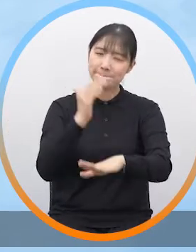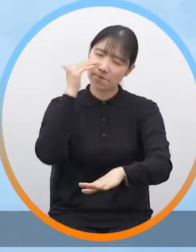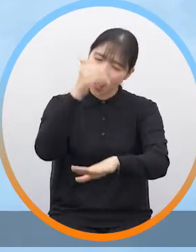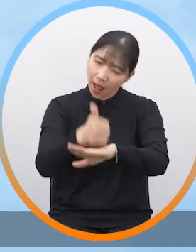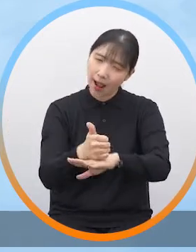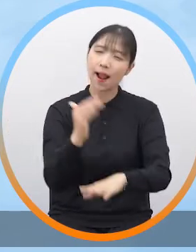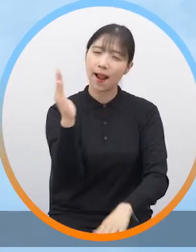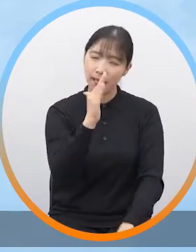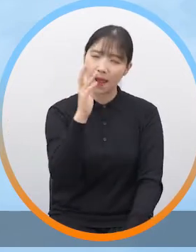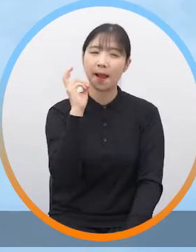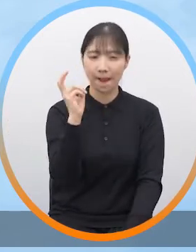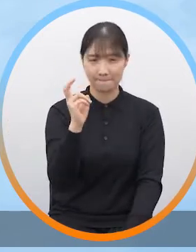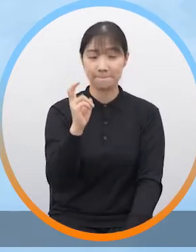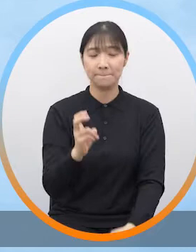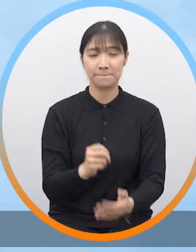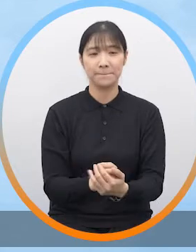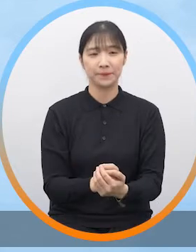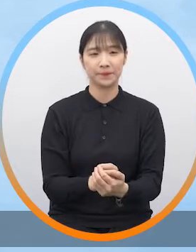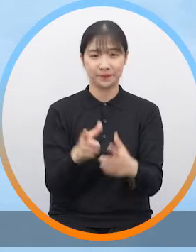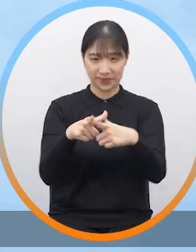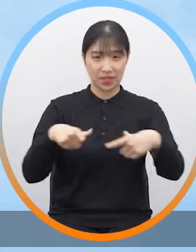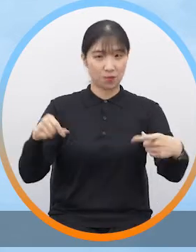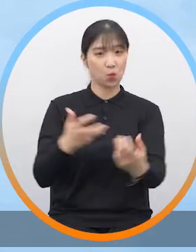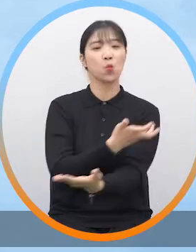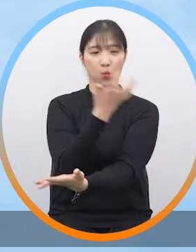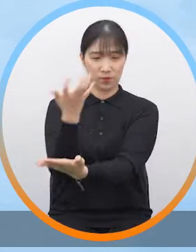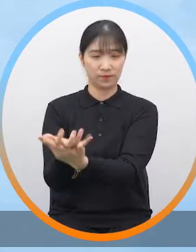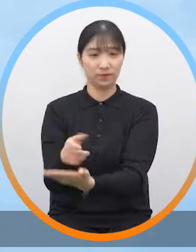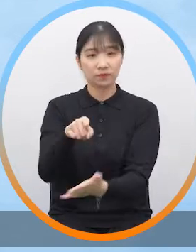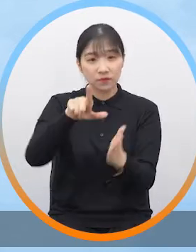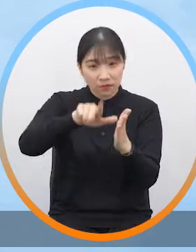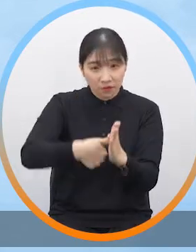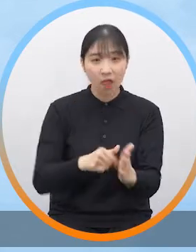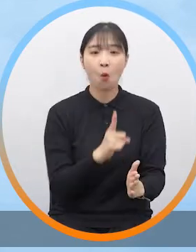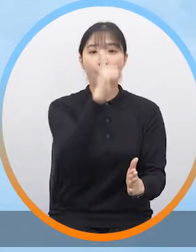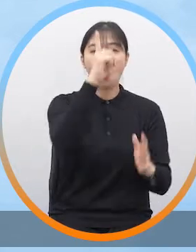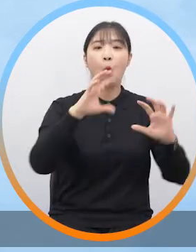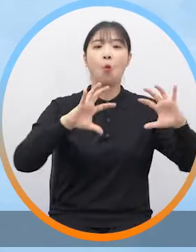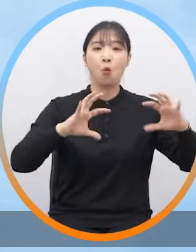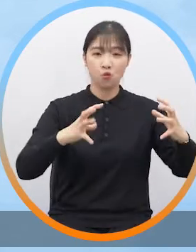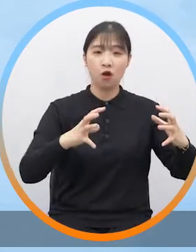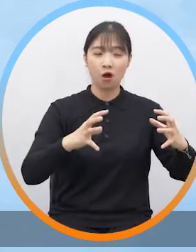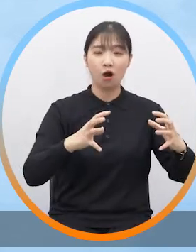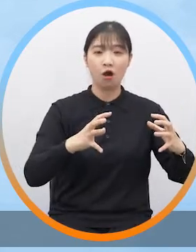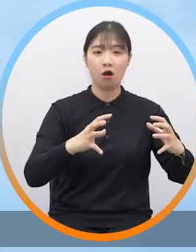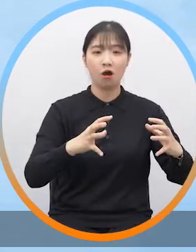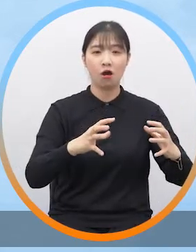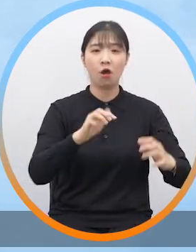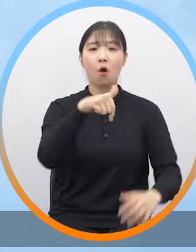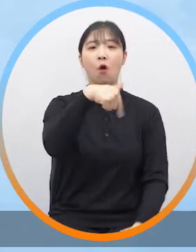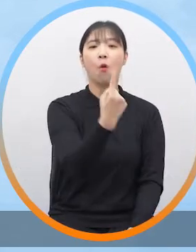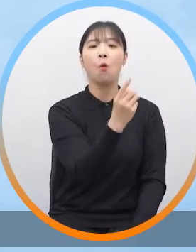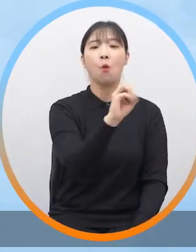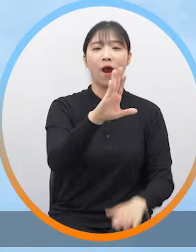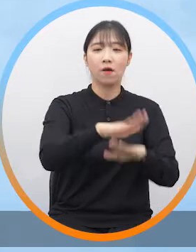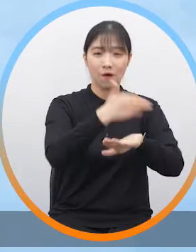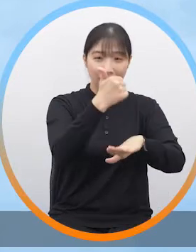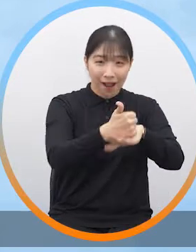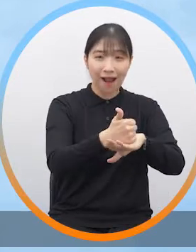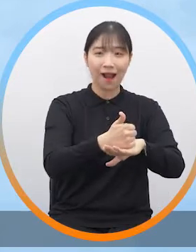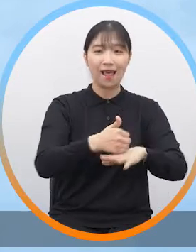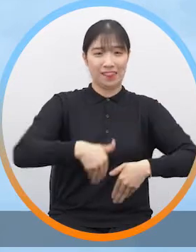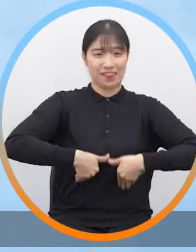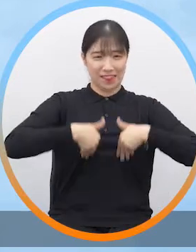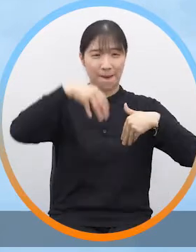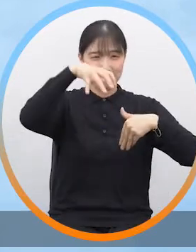추측이 되는데요. 일본에 건너가는 것이 그 당시는 고구려 광개토도양의 남정, 남쪽으로 이제 침입해 오는